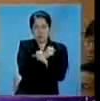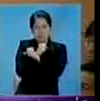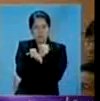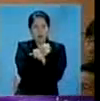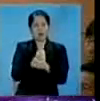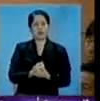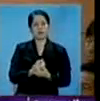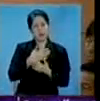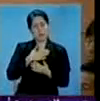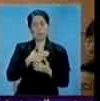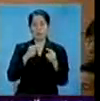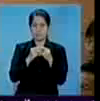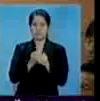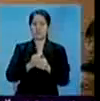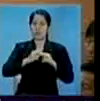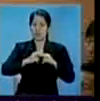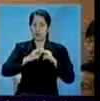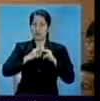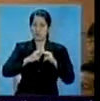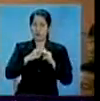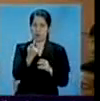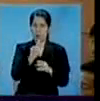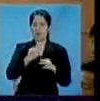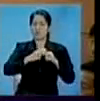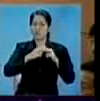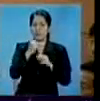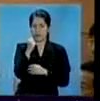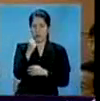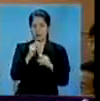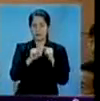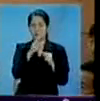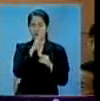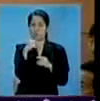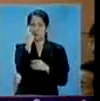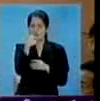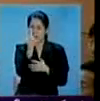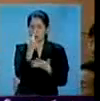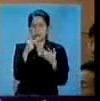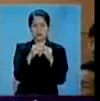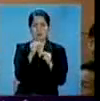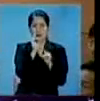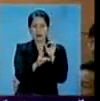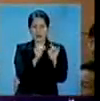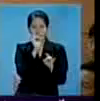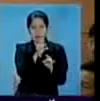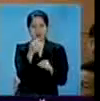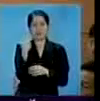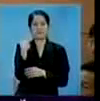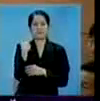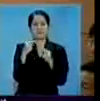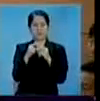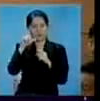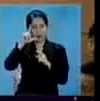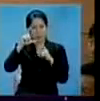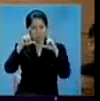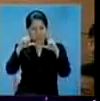แม้กระทั่งตัวผมเป็นคนเลวทรามต่ำช้าแต่ถ้าใครเช่นเดียวกันไปสร้างสถานการณ์ถ่ายภาพอัน